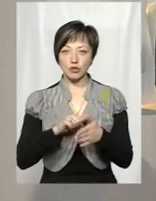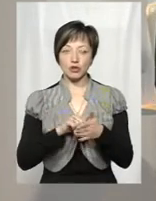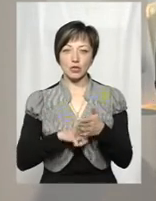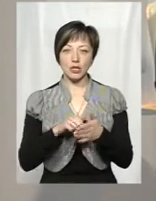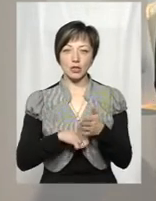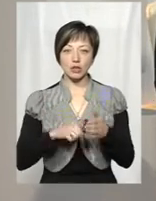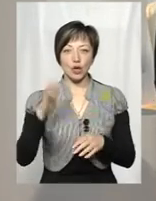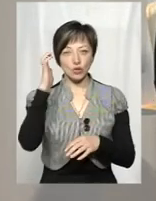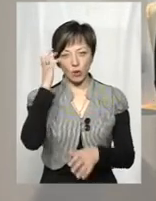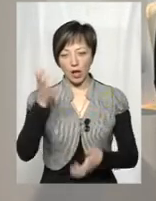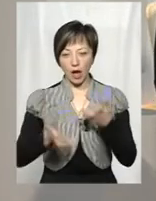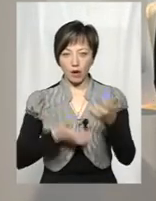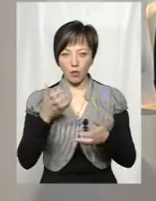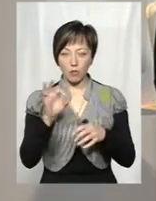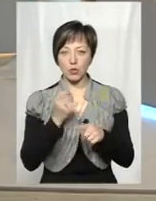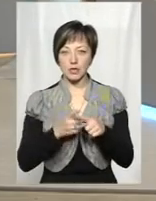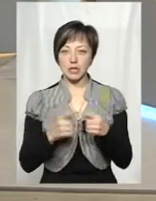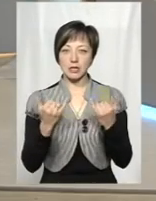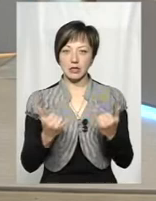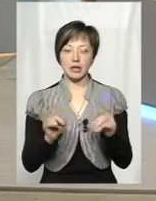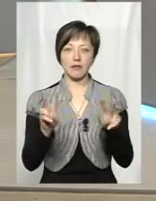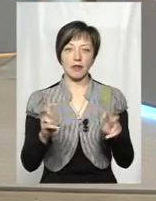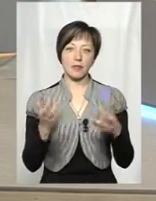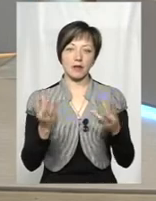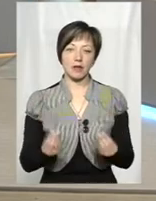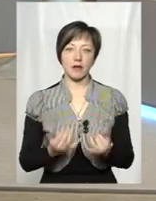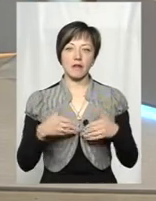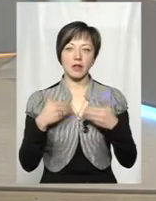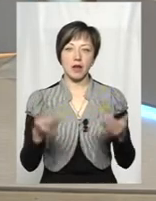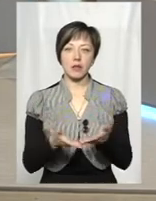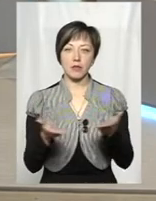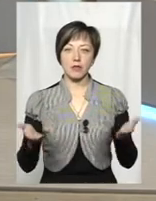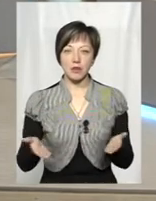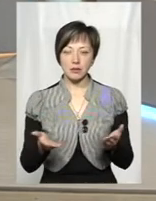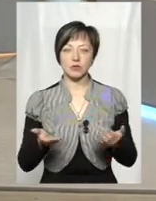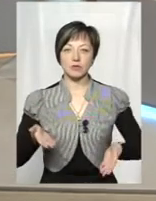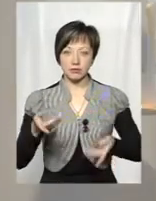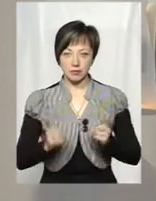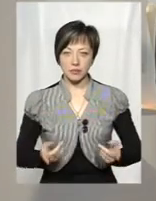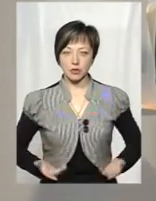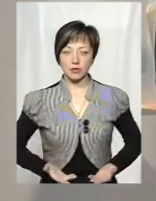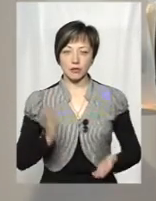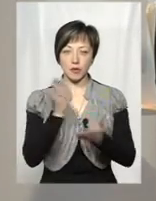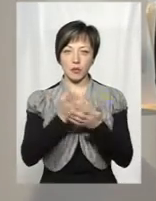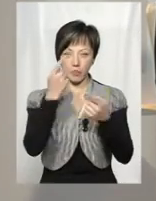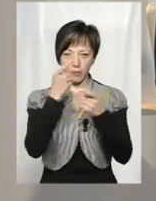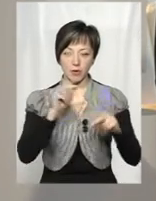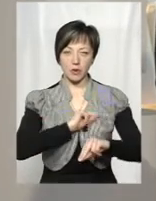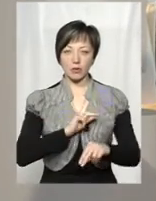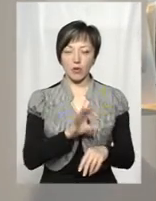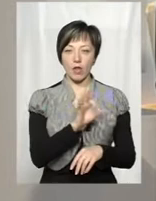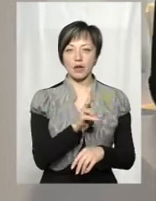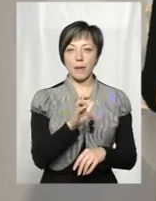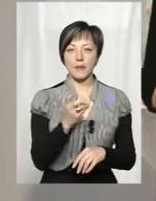чорних археологів? Про це нині у темі дня. Вітаємо всіх у студії наживо. Для вас працюють Олена Киміняш і Ольга